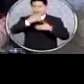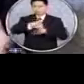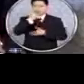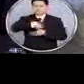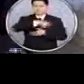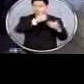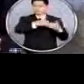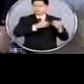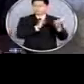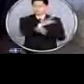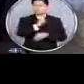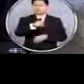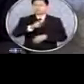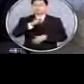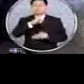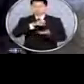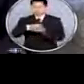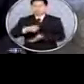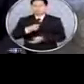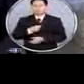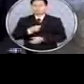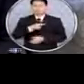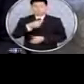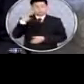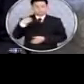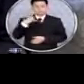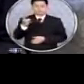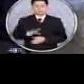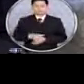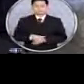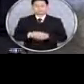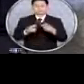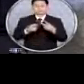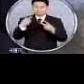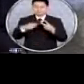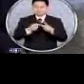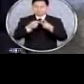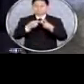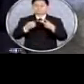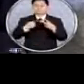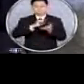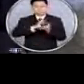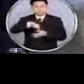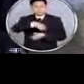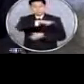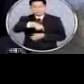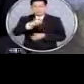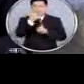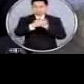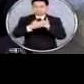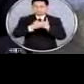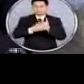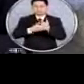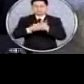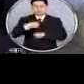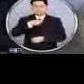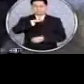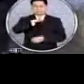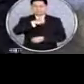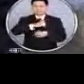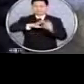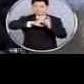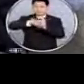当然还是要经过一定的程序，这些都是过去所没有的。同样的，我们也经过这些呢，能够保障我们台